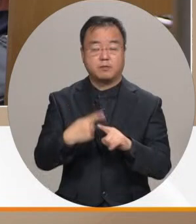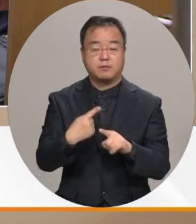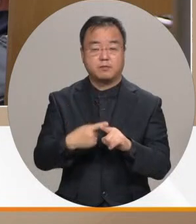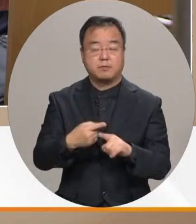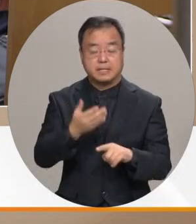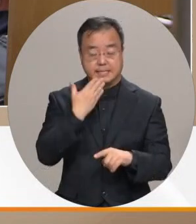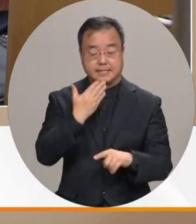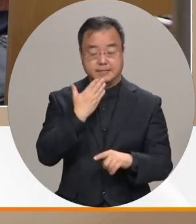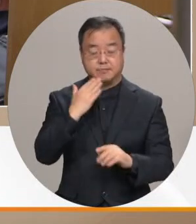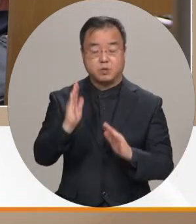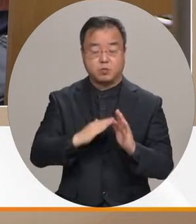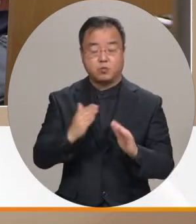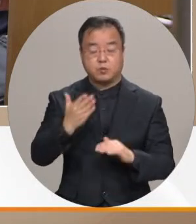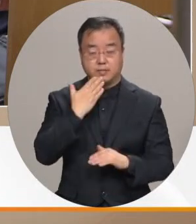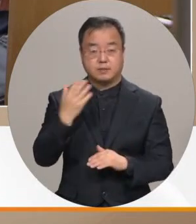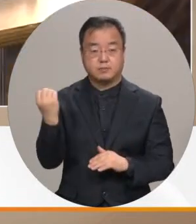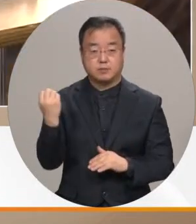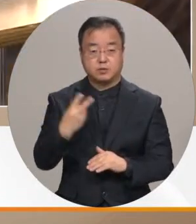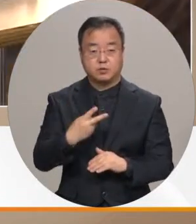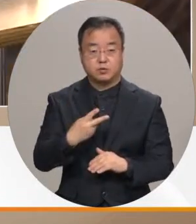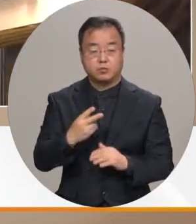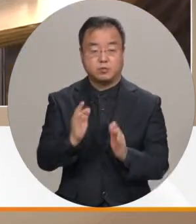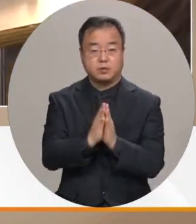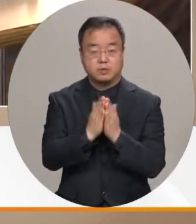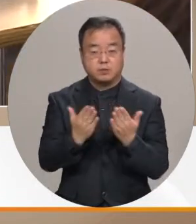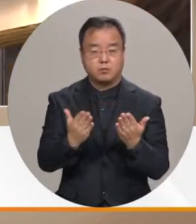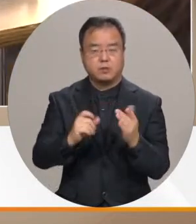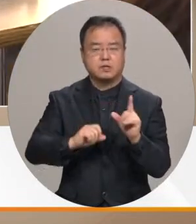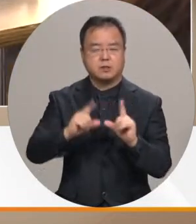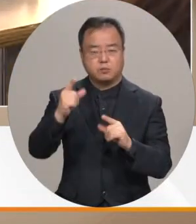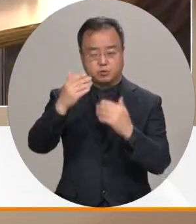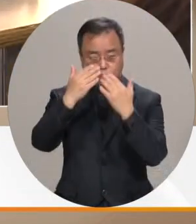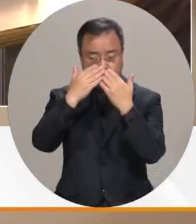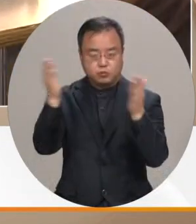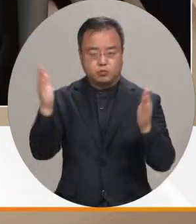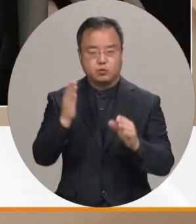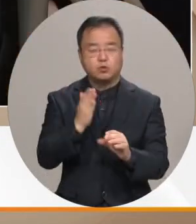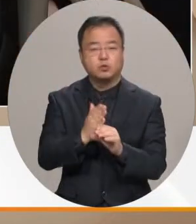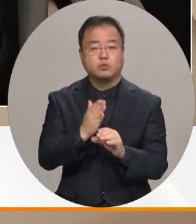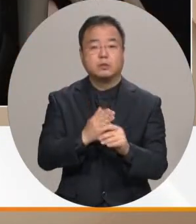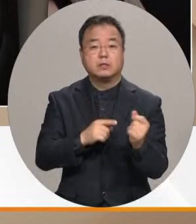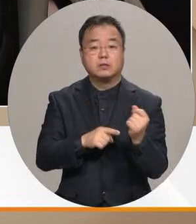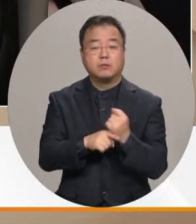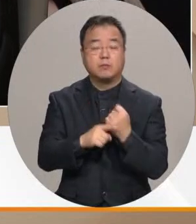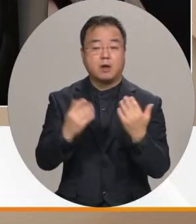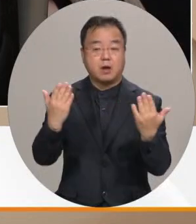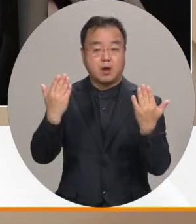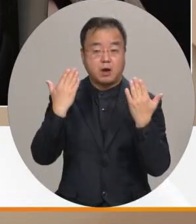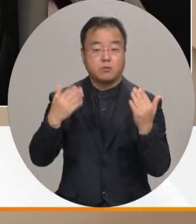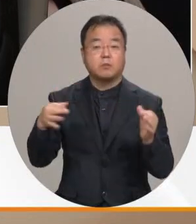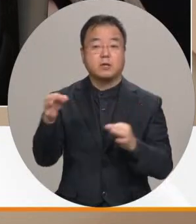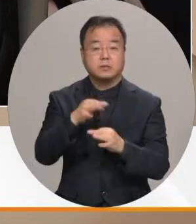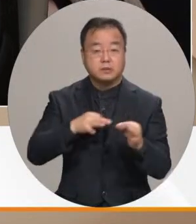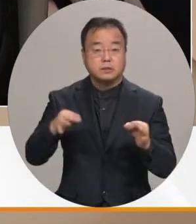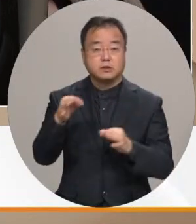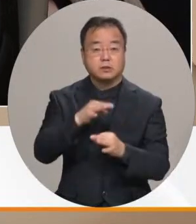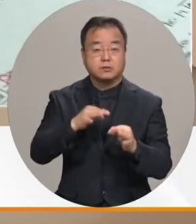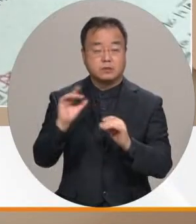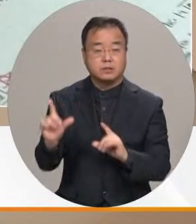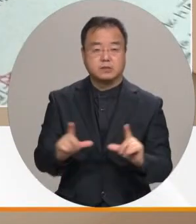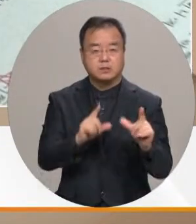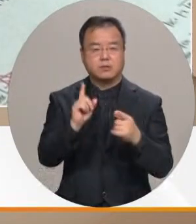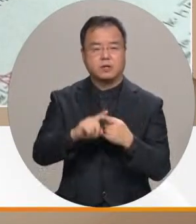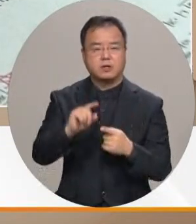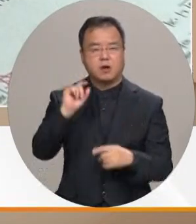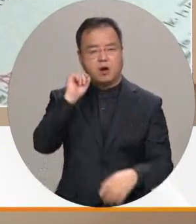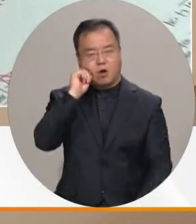급식도 공공급식이고요. 교과서도 거의 무상으로 제공하기 때문에 학교에서 경제생활 자체로만 어려운